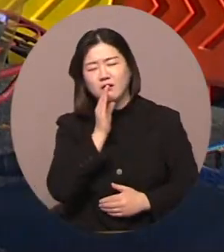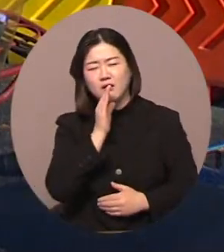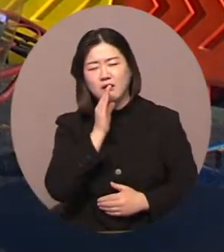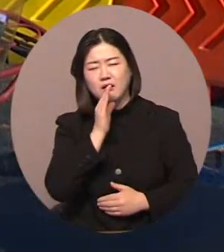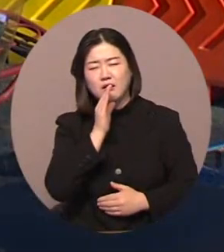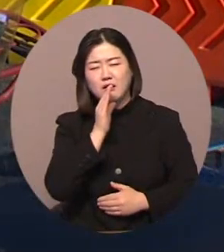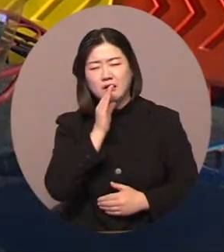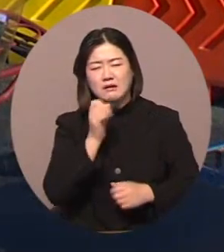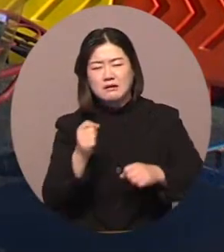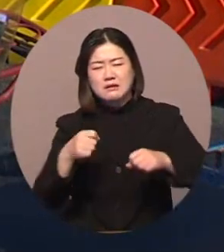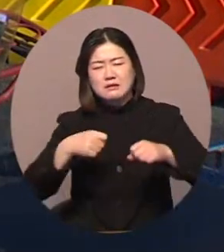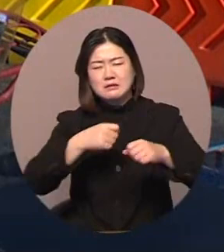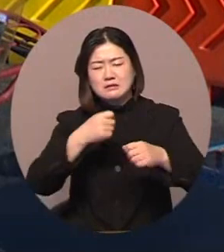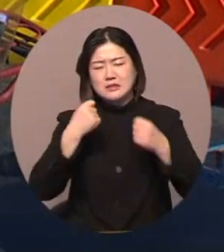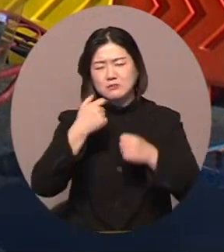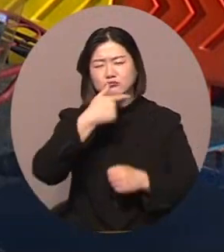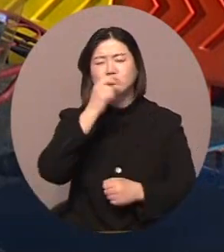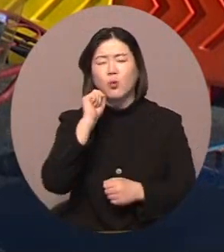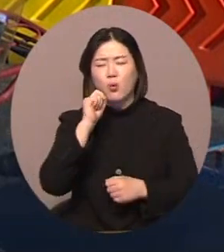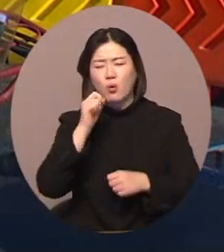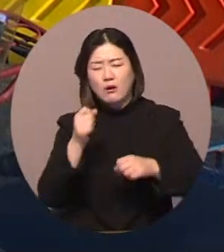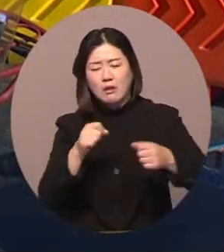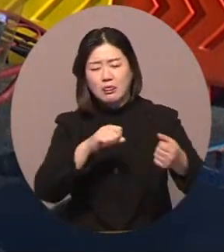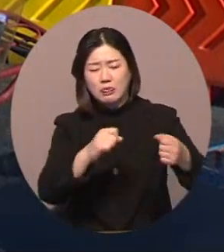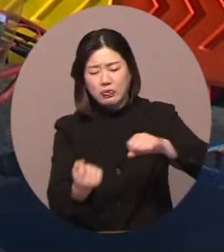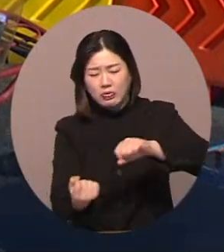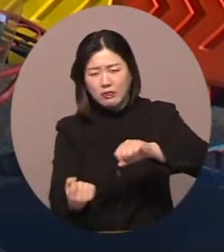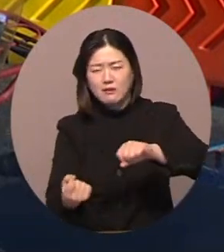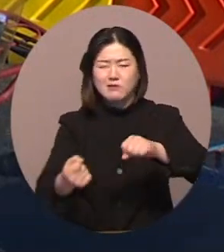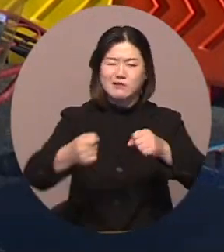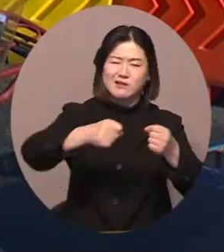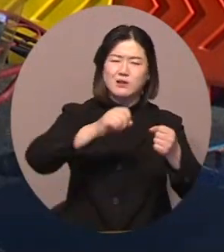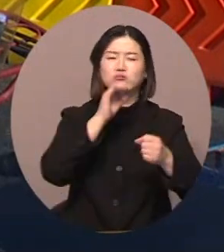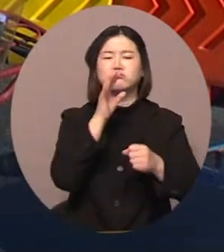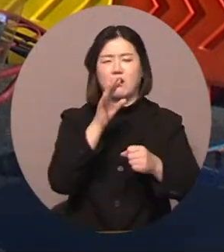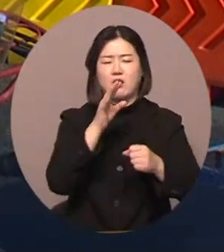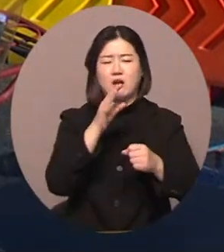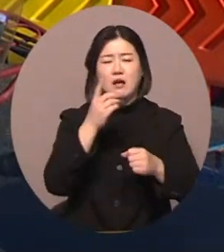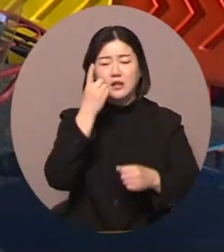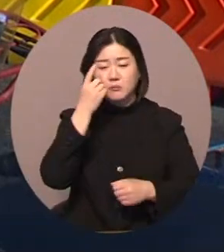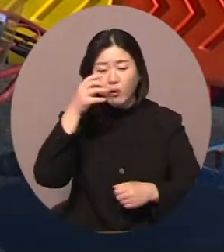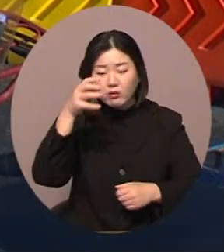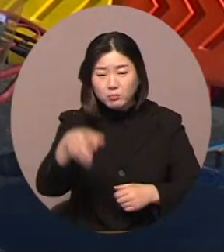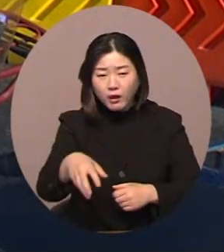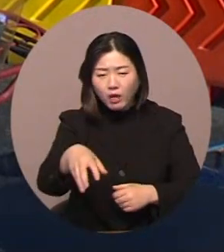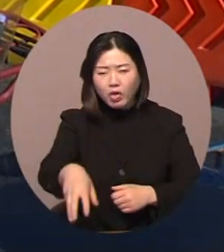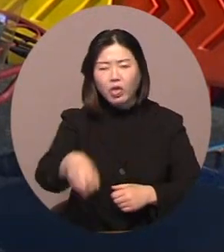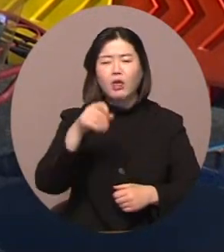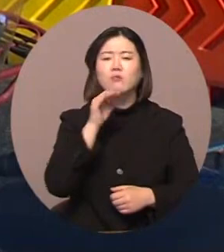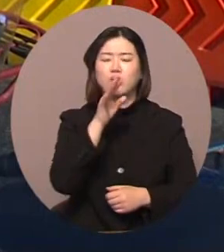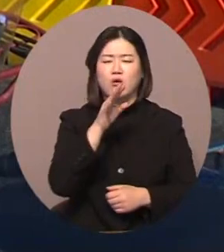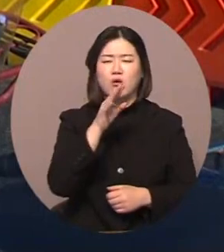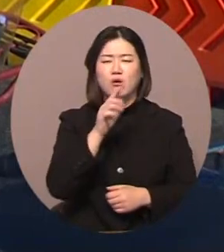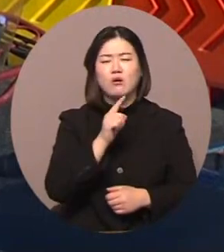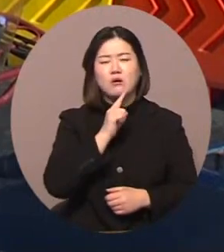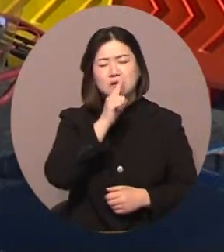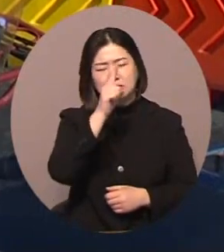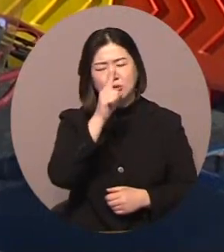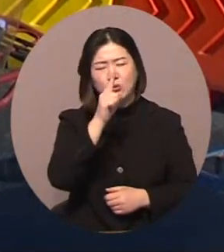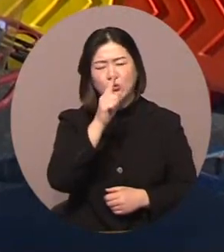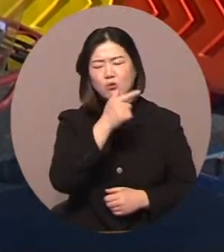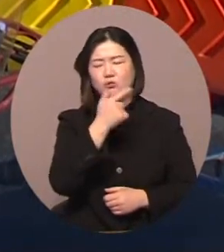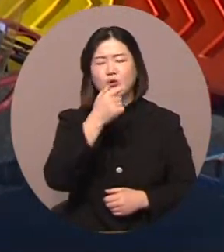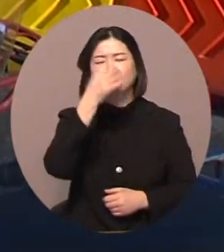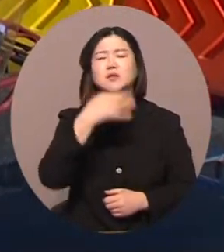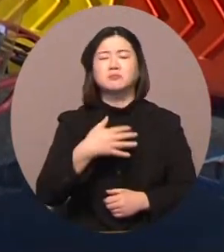사실상 그 힘이 모자라고 그러기 때문에 오두막 일으킬 수도 없고 헤드폰이 먼저 떨어져 있으면 잡지도 못하고 그게